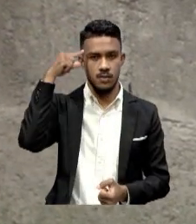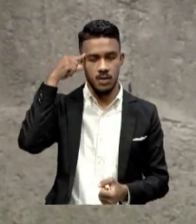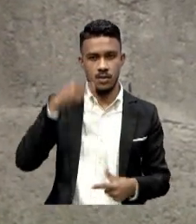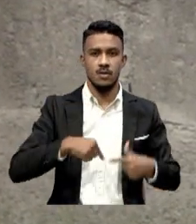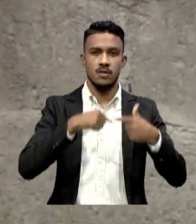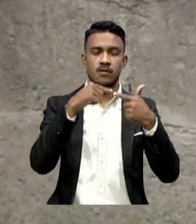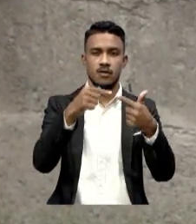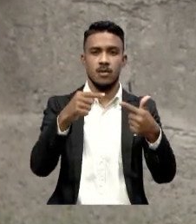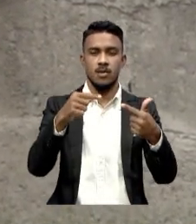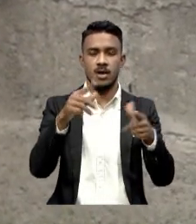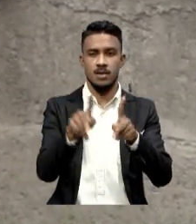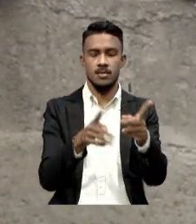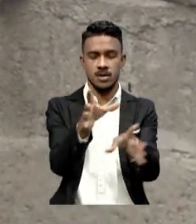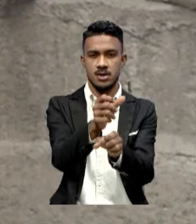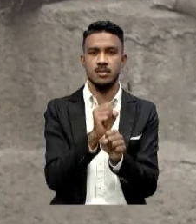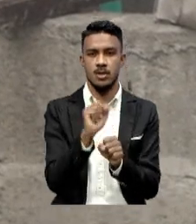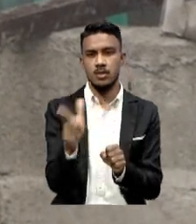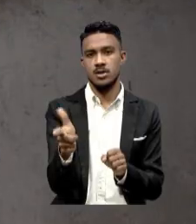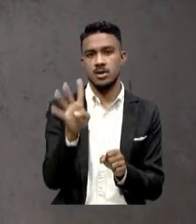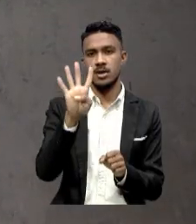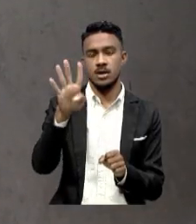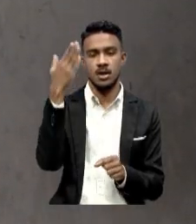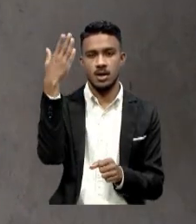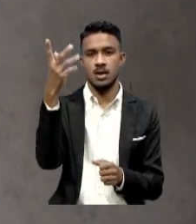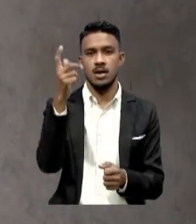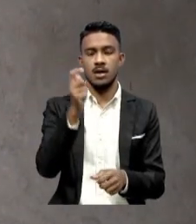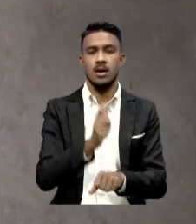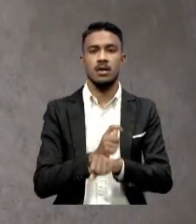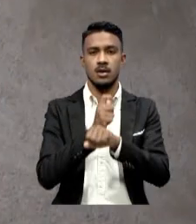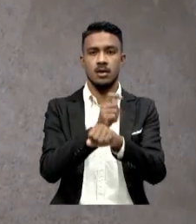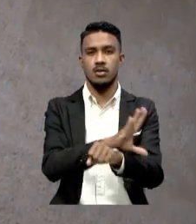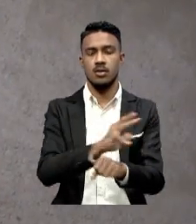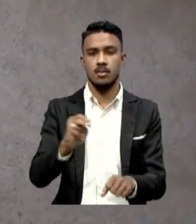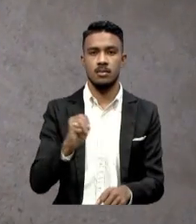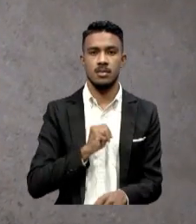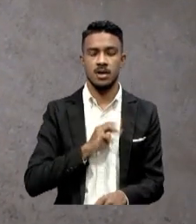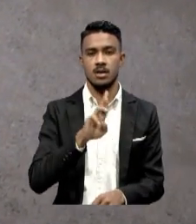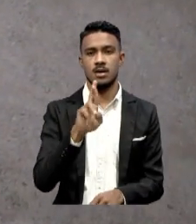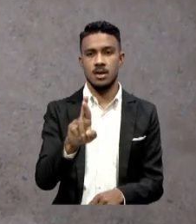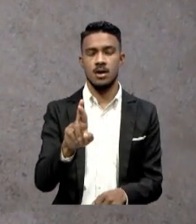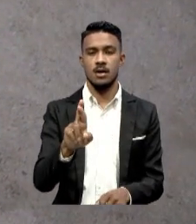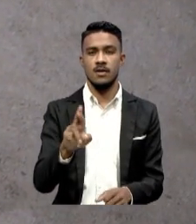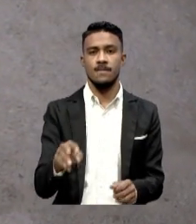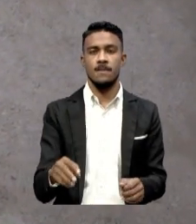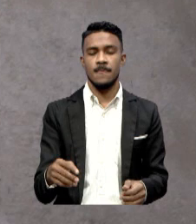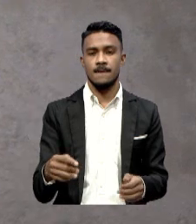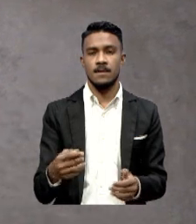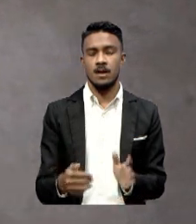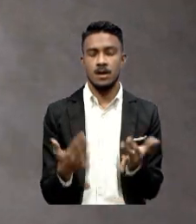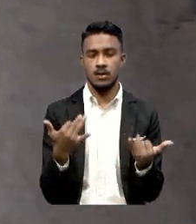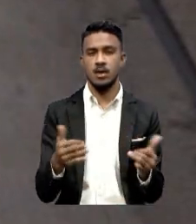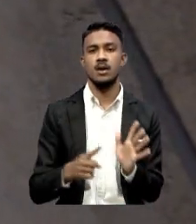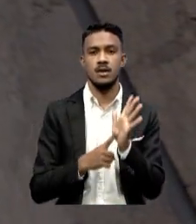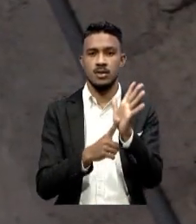Hate ia postu administrativo atauru no Metinaru. Mai be realidade hatu dua inselu ia dili